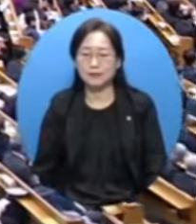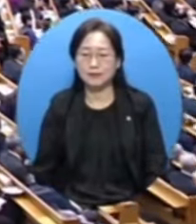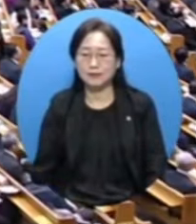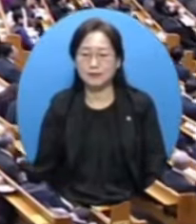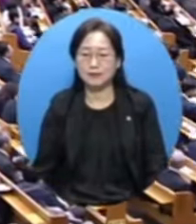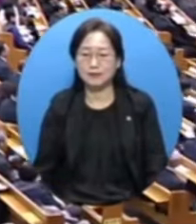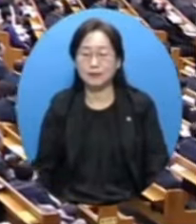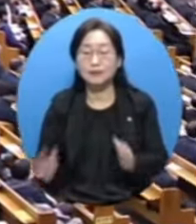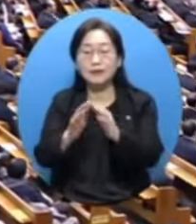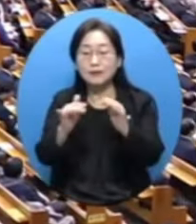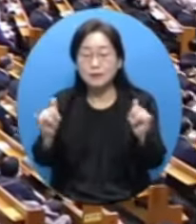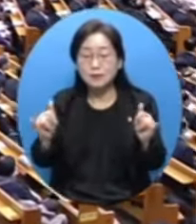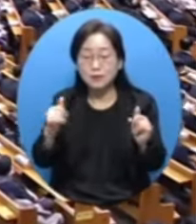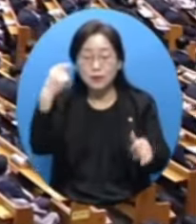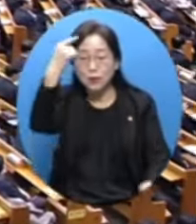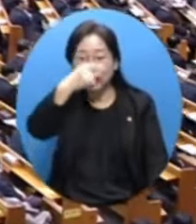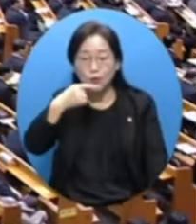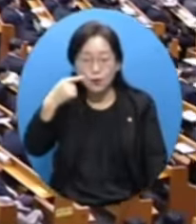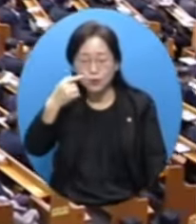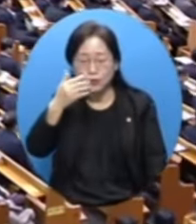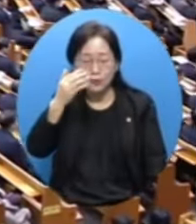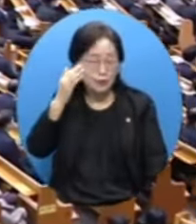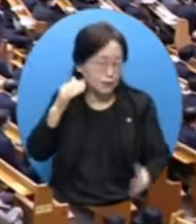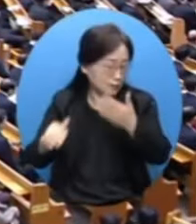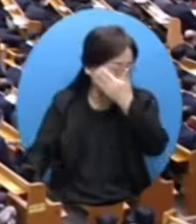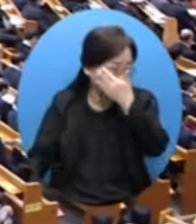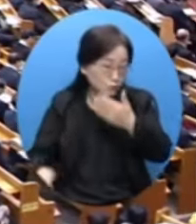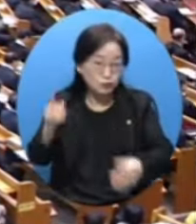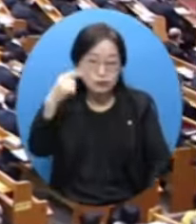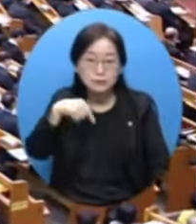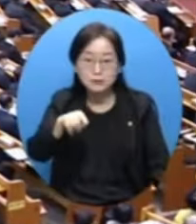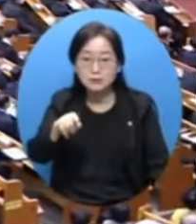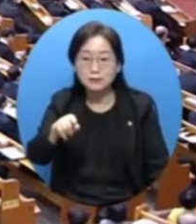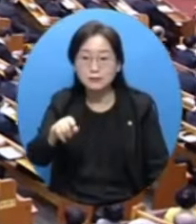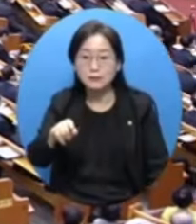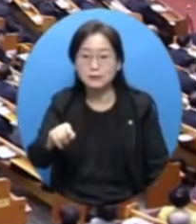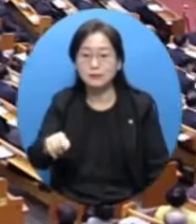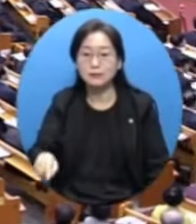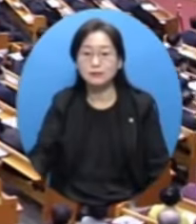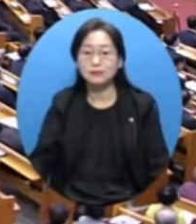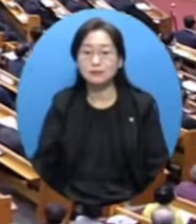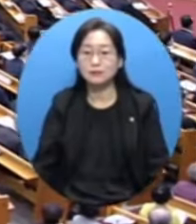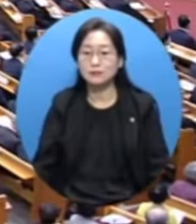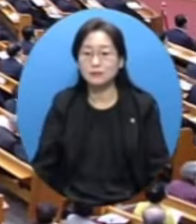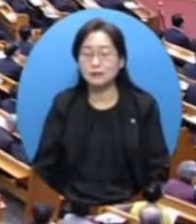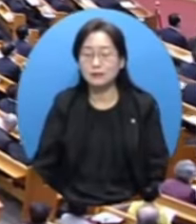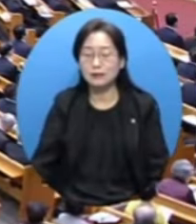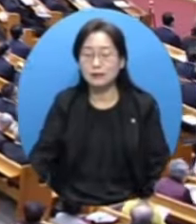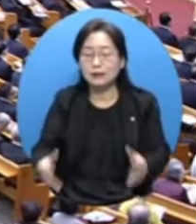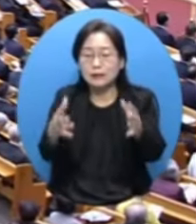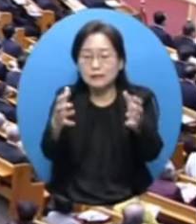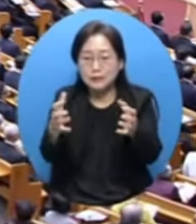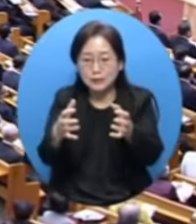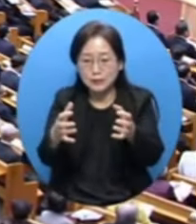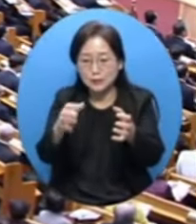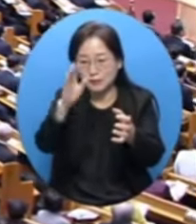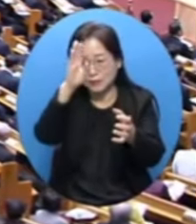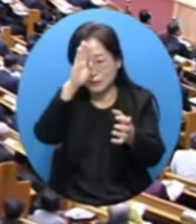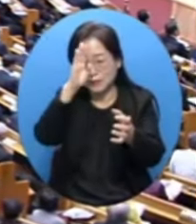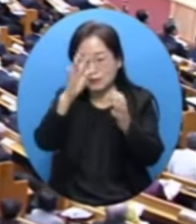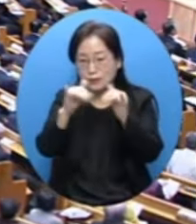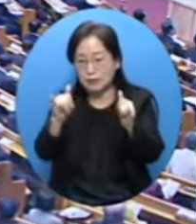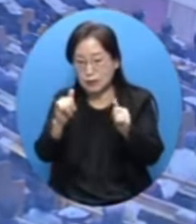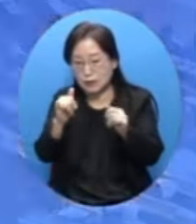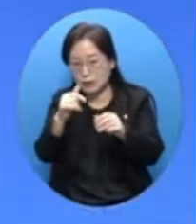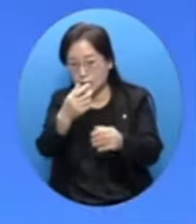사람들이 얼굴을 가린다 하는 말은 당시 나병 환자 한 환자들을 볼